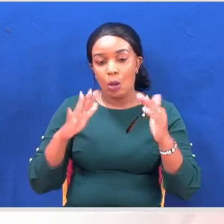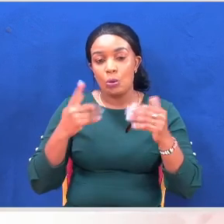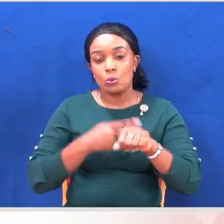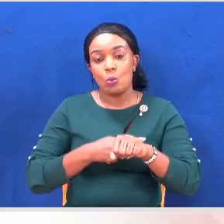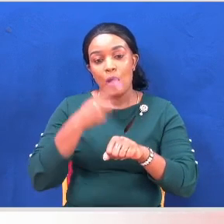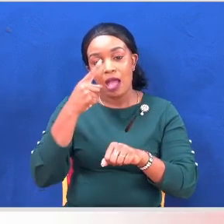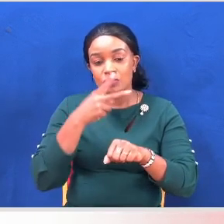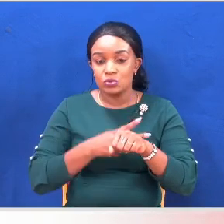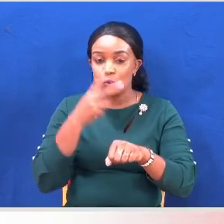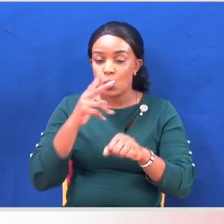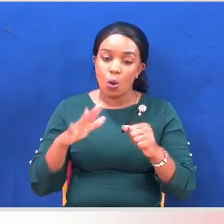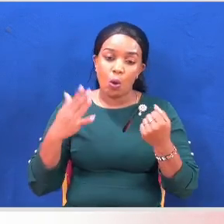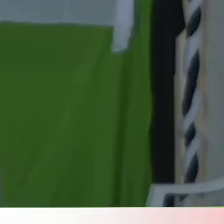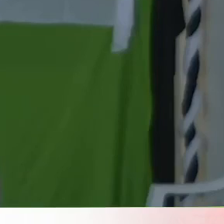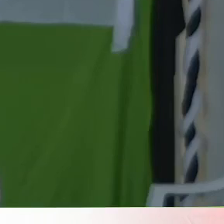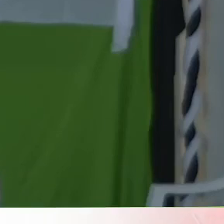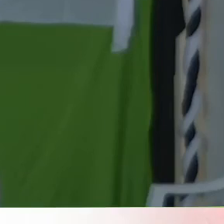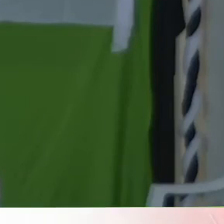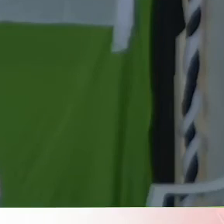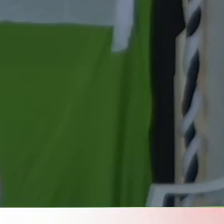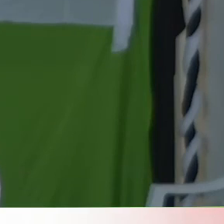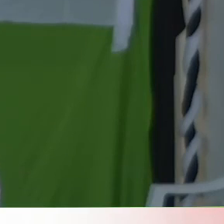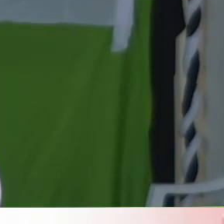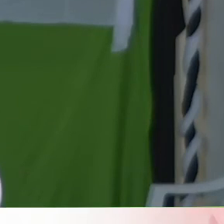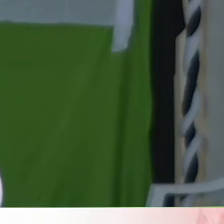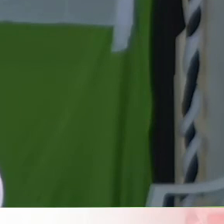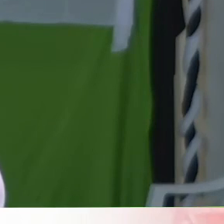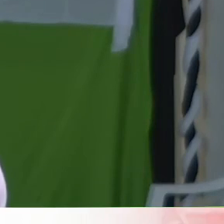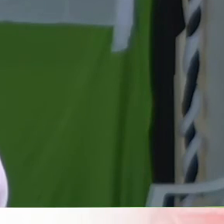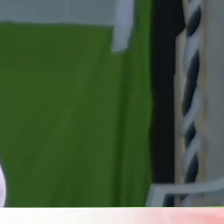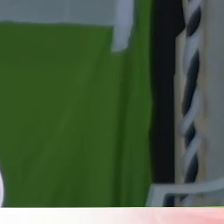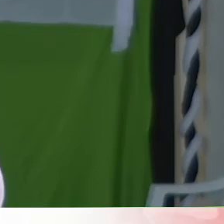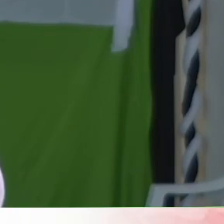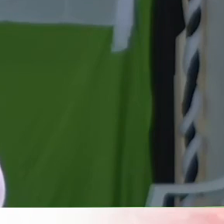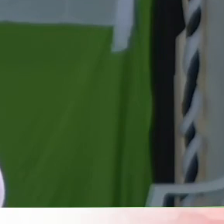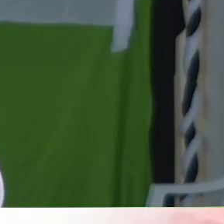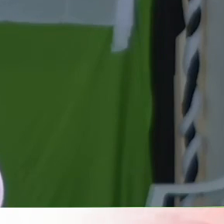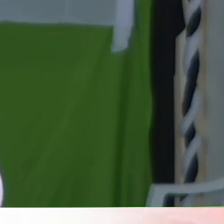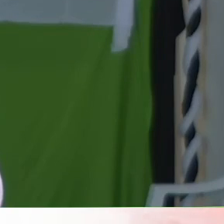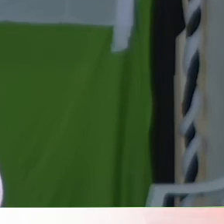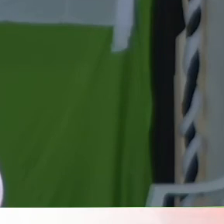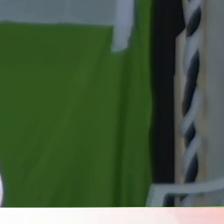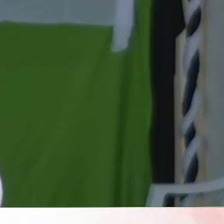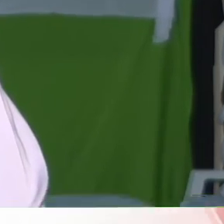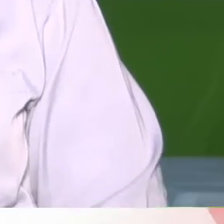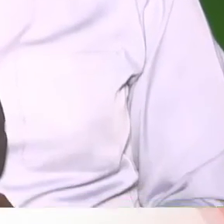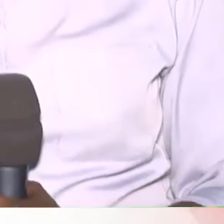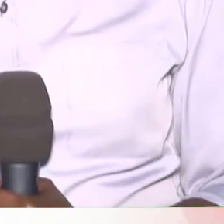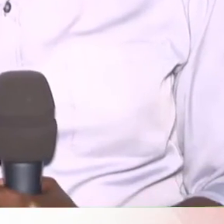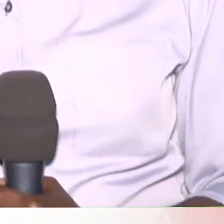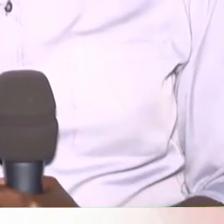Kwako studio Elizabeth Mutuku, kwa niaba ya mpiga picha wangu George Kinyajui, mimi ni David Muthoka.